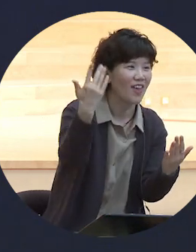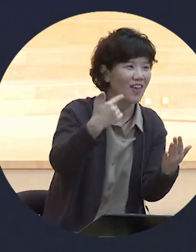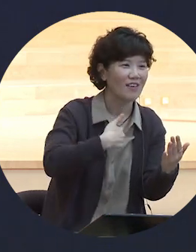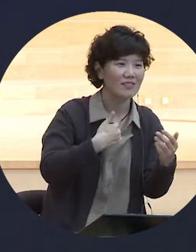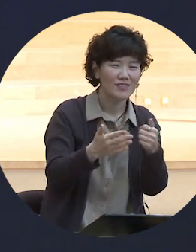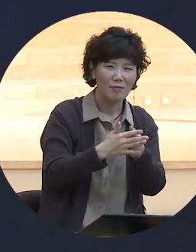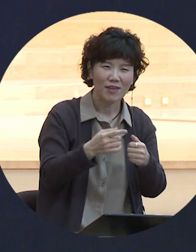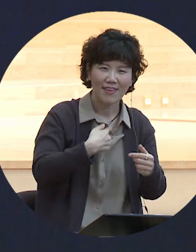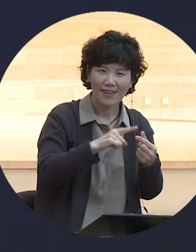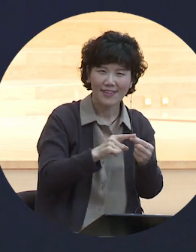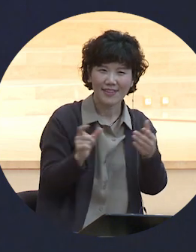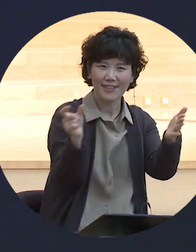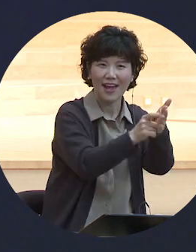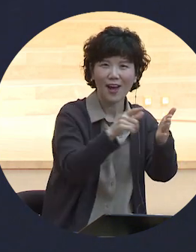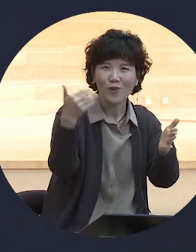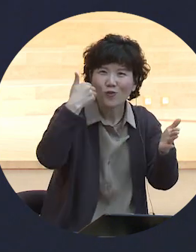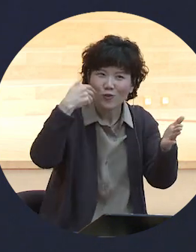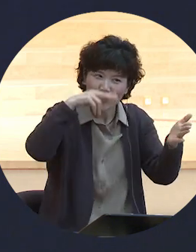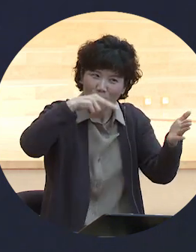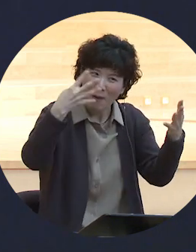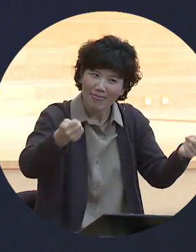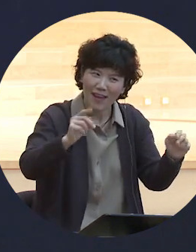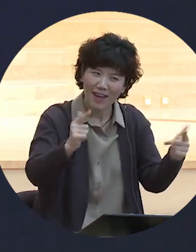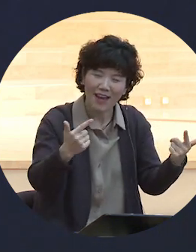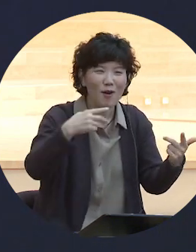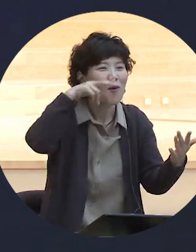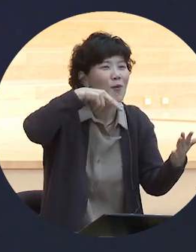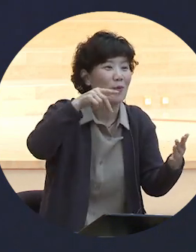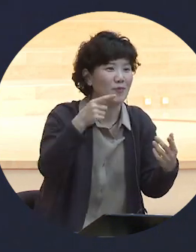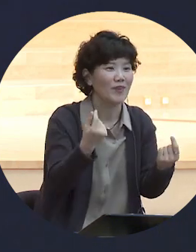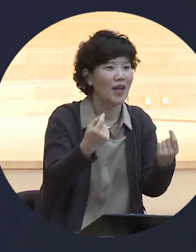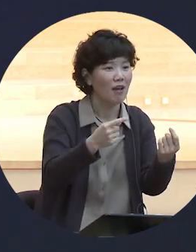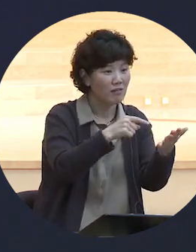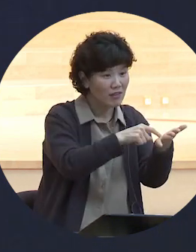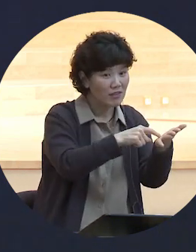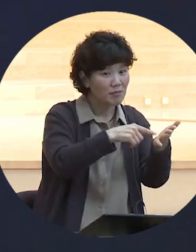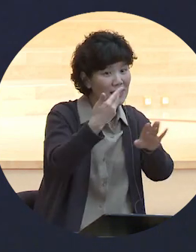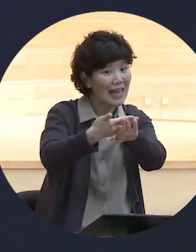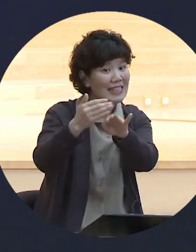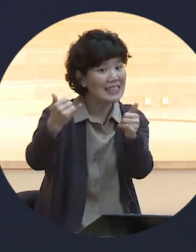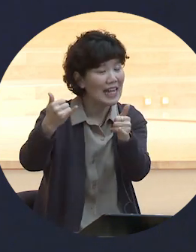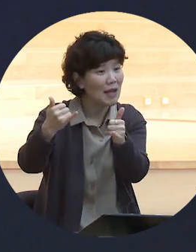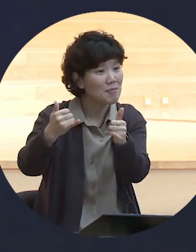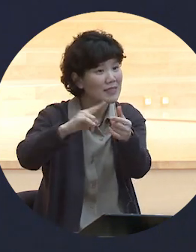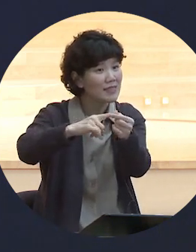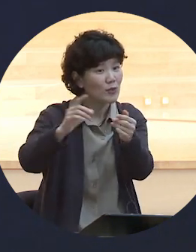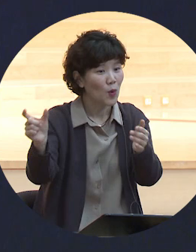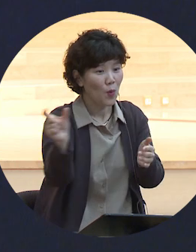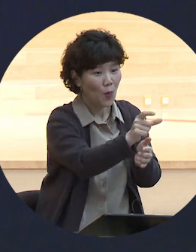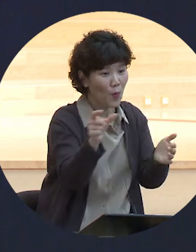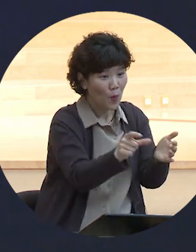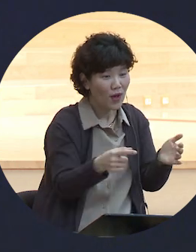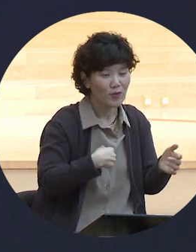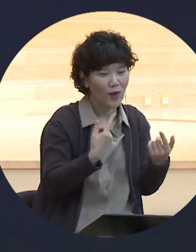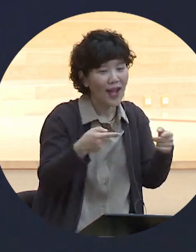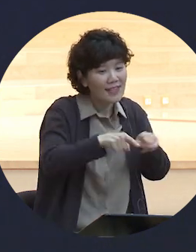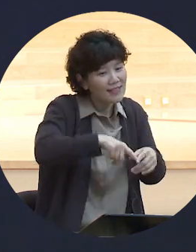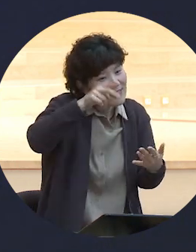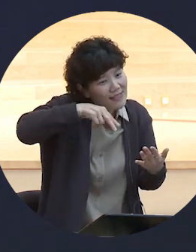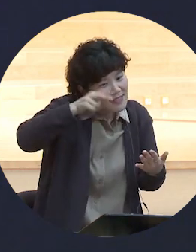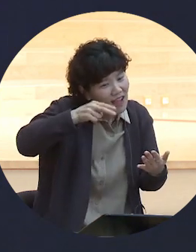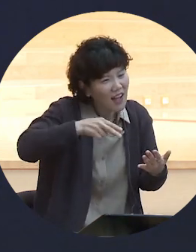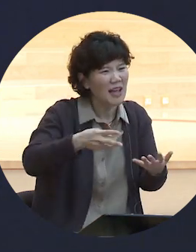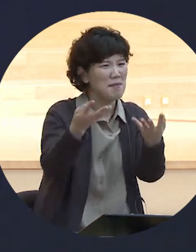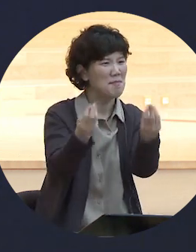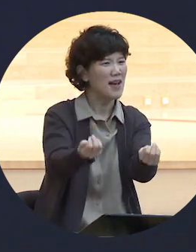어떻게 반응하나 궁금해서 살필 즈음에 다른 사람들이 올린 글도 이제 자동 이렇게 같이 보게 되어지잖아요. 이렇게 보는데 말이에요. 워낙